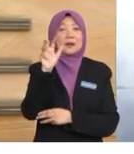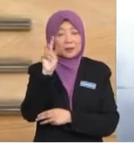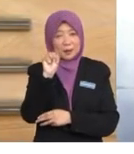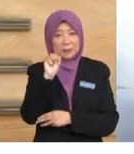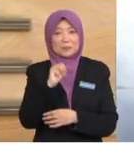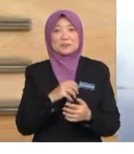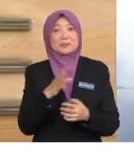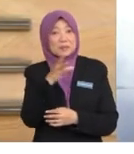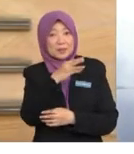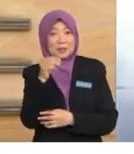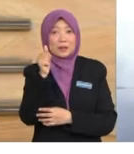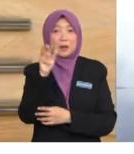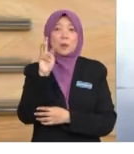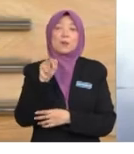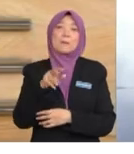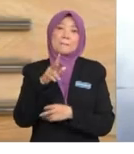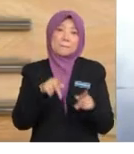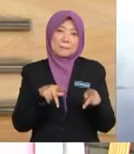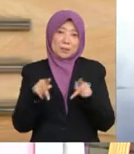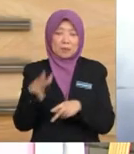Okey, hampir jadi ya cikgu.